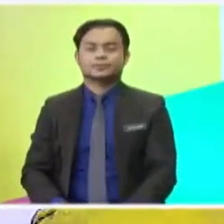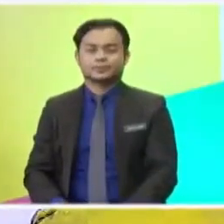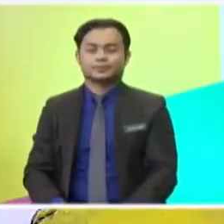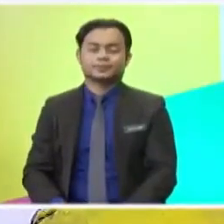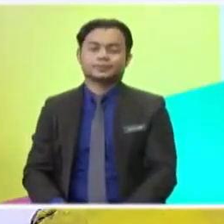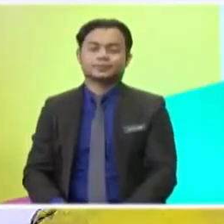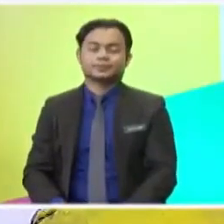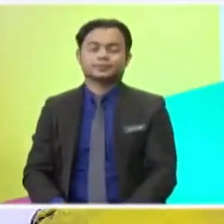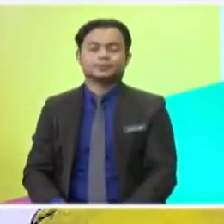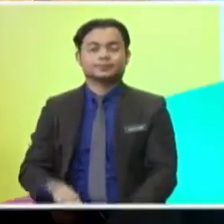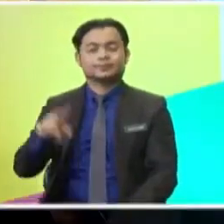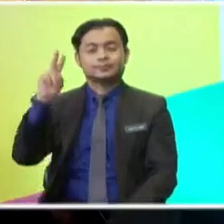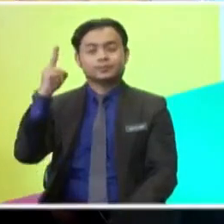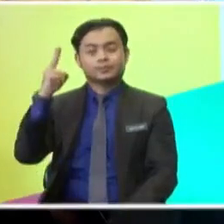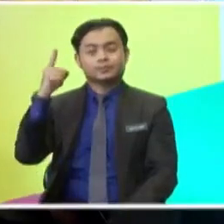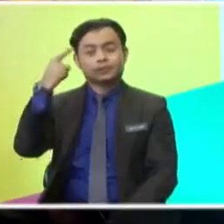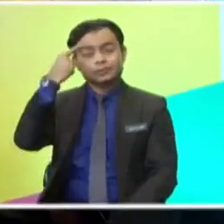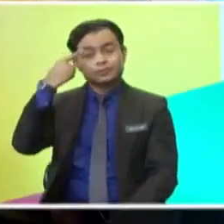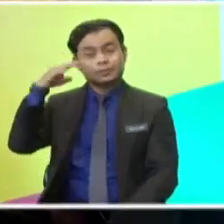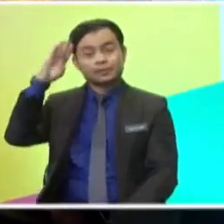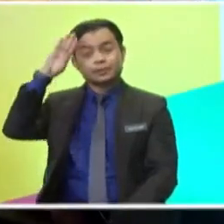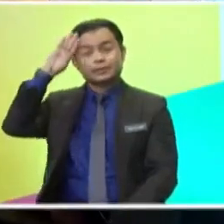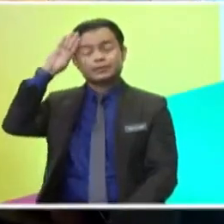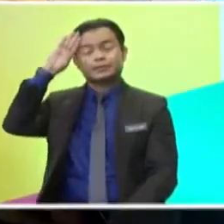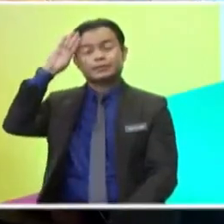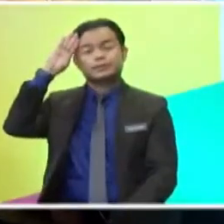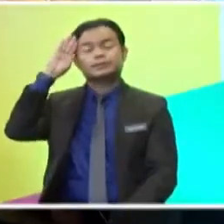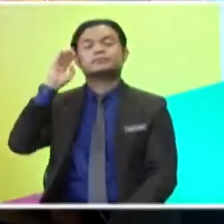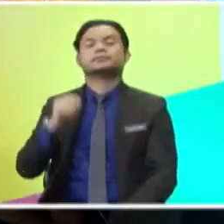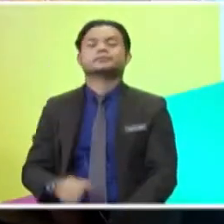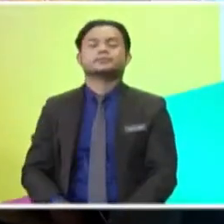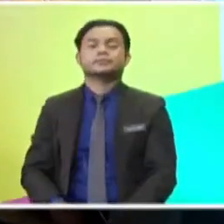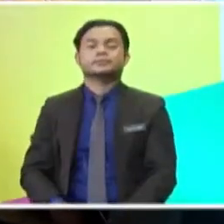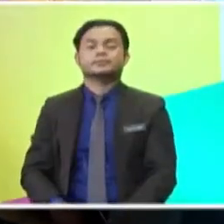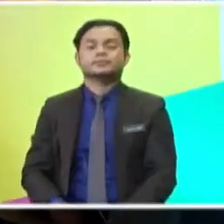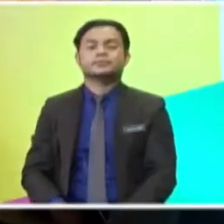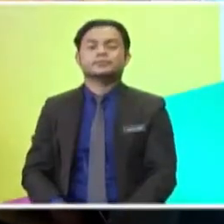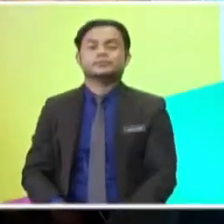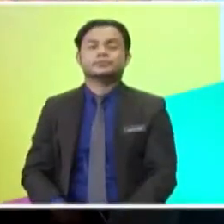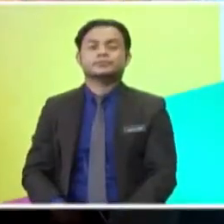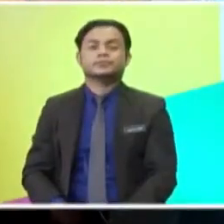dia. Ke-12 negeri Perlis. Negeri Perlis jauh, cikgu, boleh cikgu tolong saya?